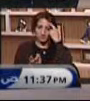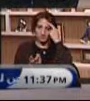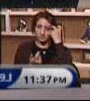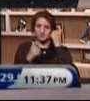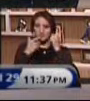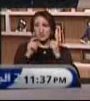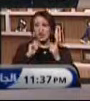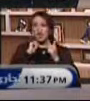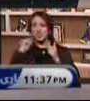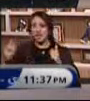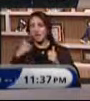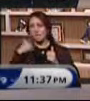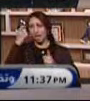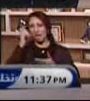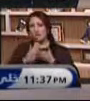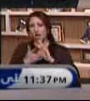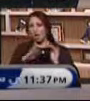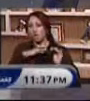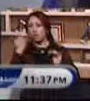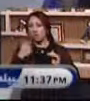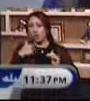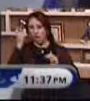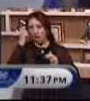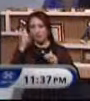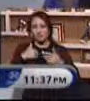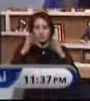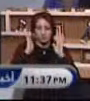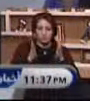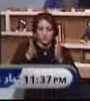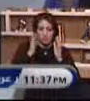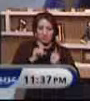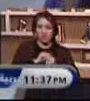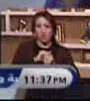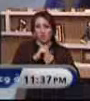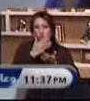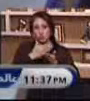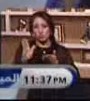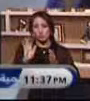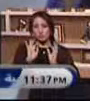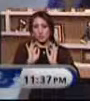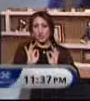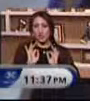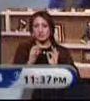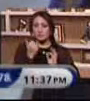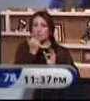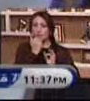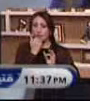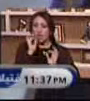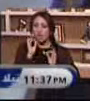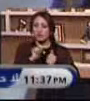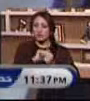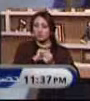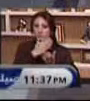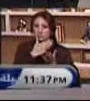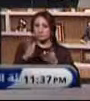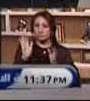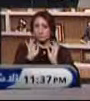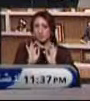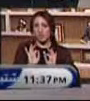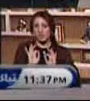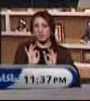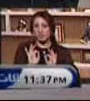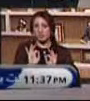بالاعدام عارف انه هيعدم دلوقتي. حلو فاذا ما تاب عن القتل اذا ما تاب عن الجريمه التي ارتكبها والتي بسببها سوف